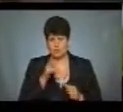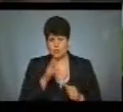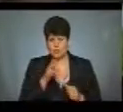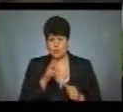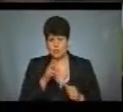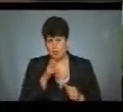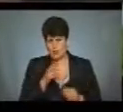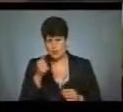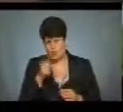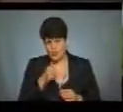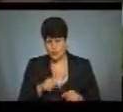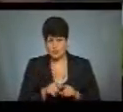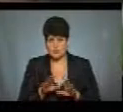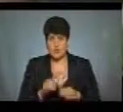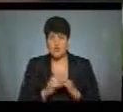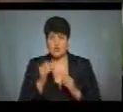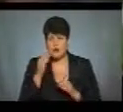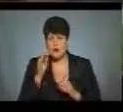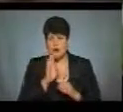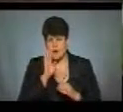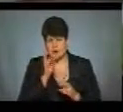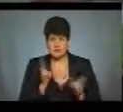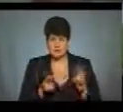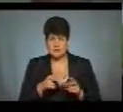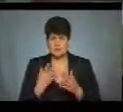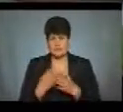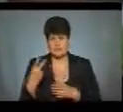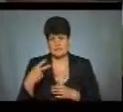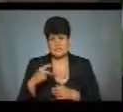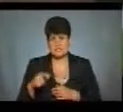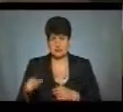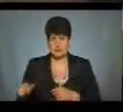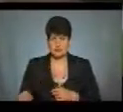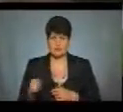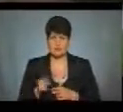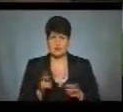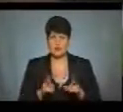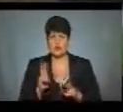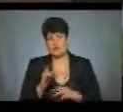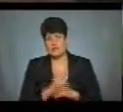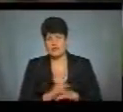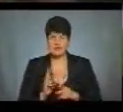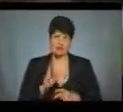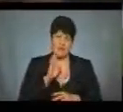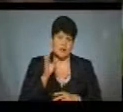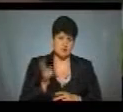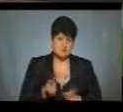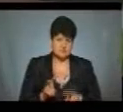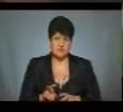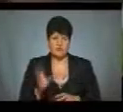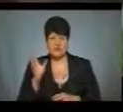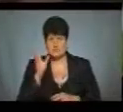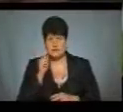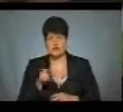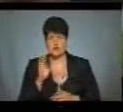більше. Щоранку тут збирається понад 20 чоловік, і протягом дня вони приходять хто ввечері, хто вранці. Ми вважаємо, що вода